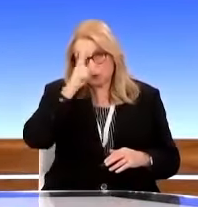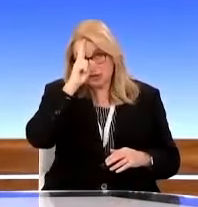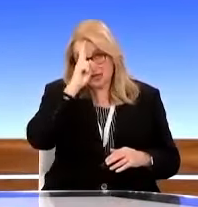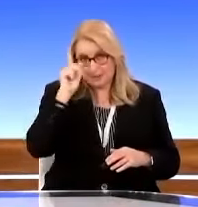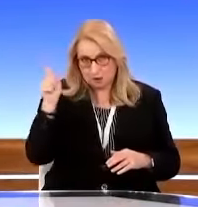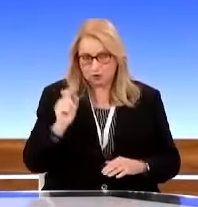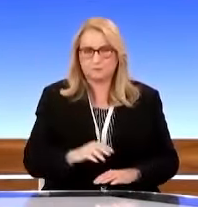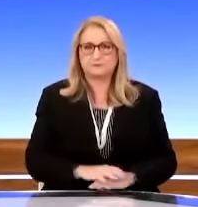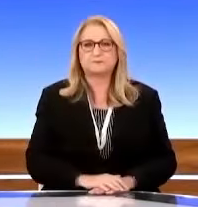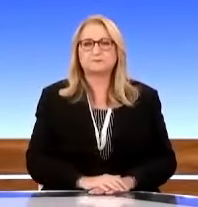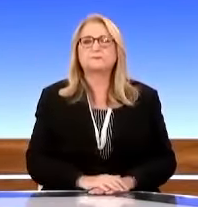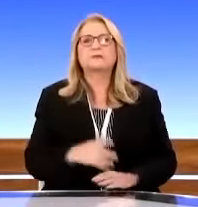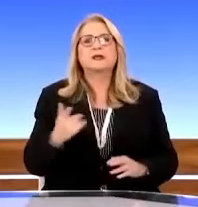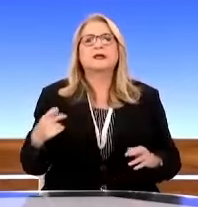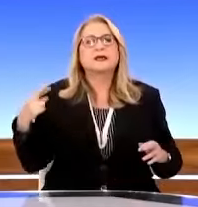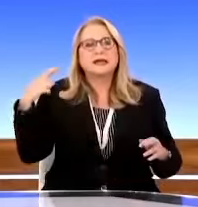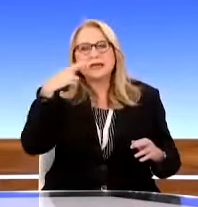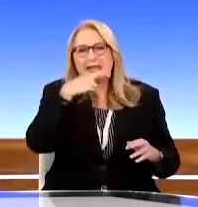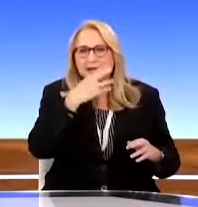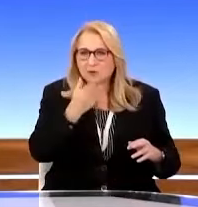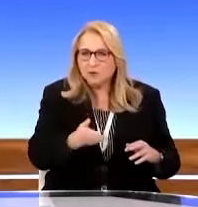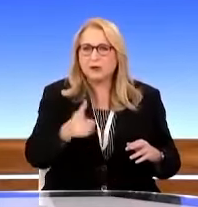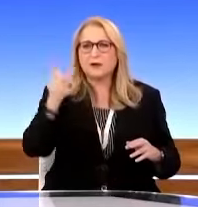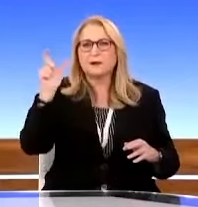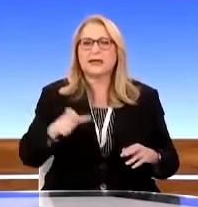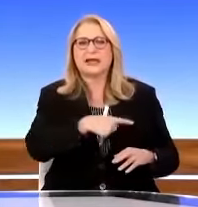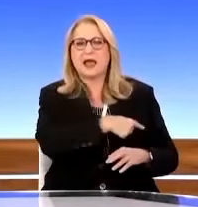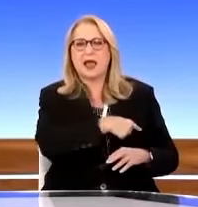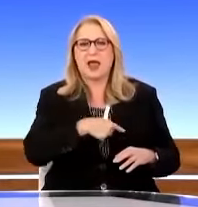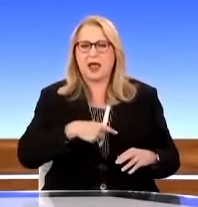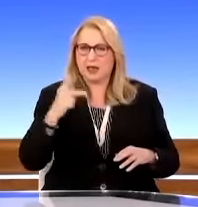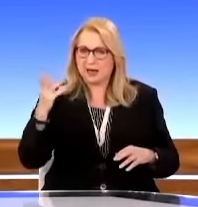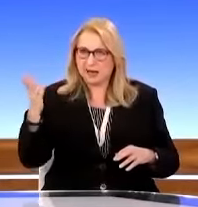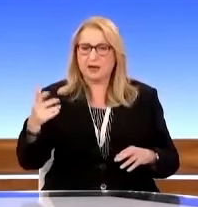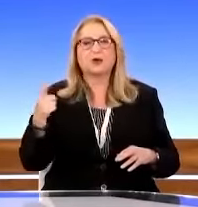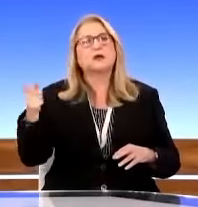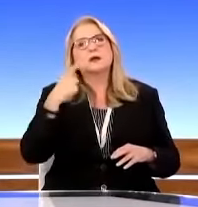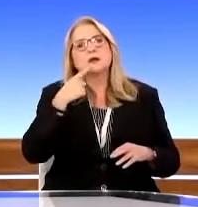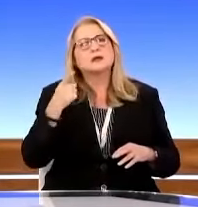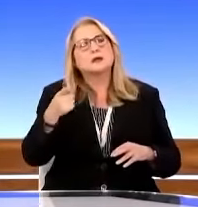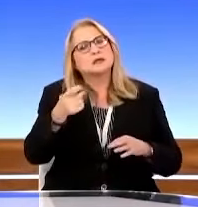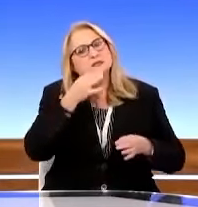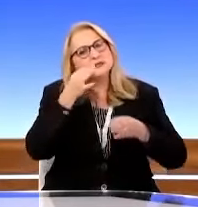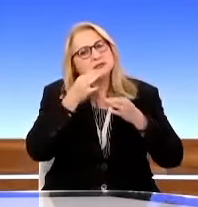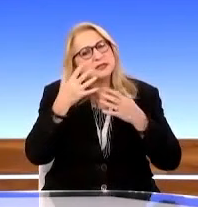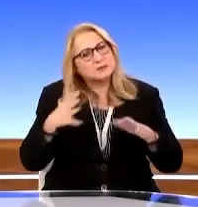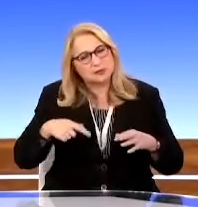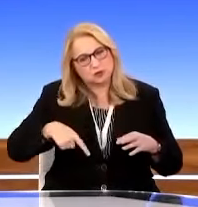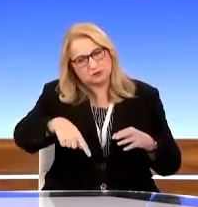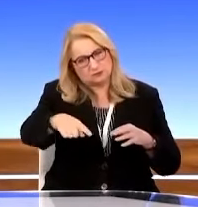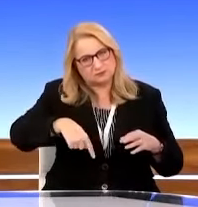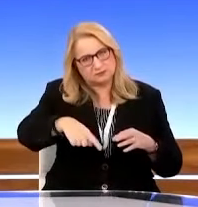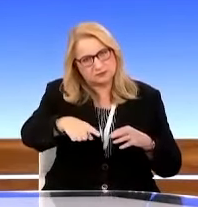Bundeskanzler. Κύριε Πρωθυπουργέ, κύριε Καγκελάρη, υπόθηκε ότι θα συναντήσετε σε σύντομο